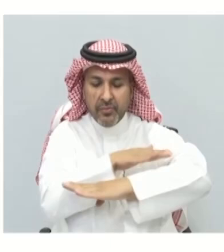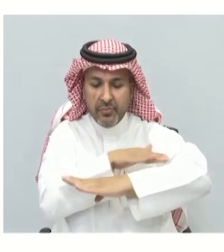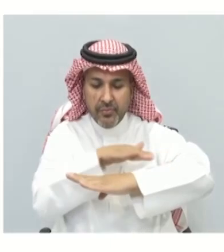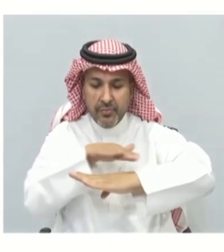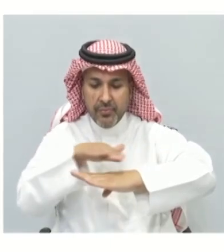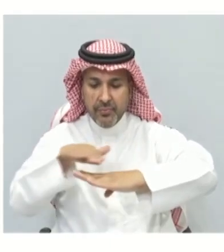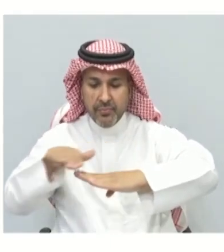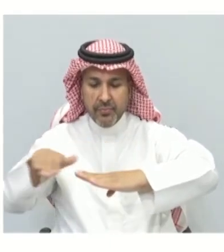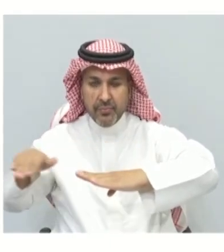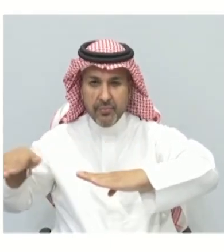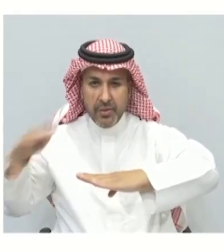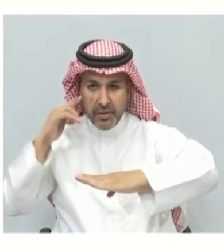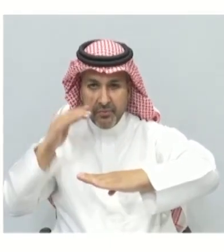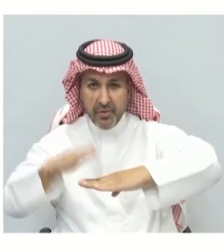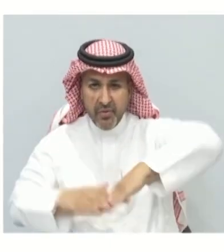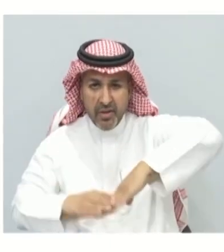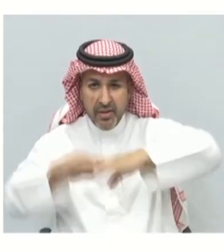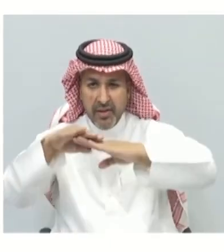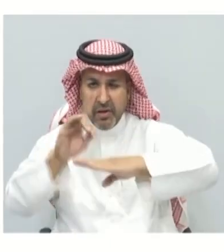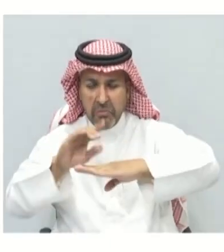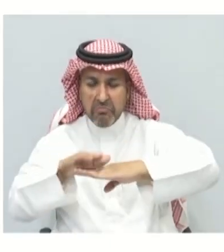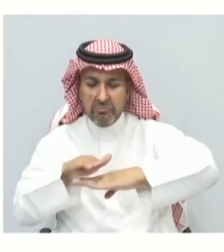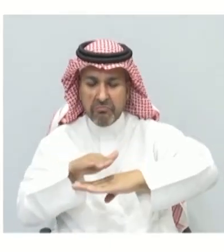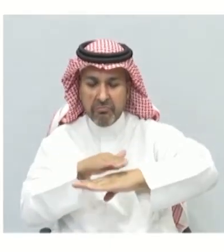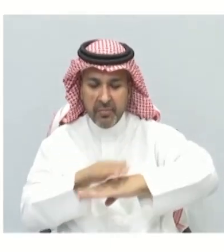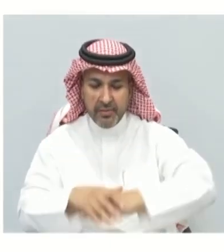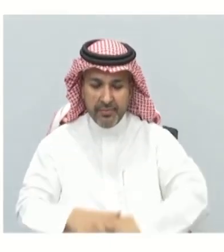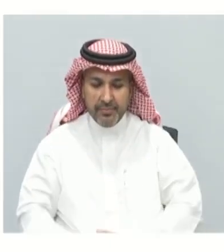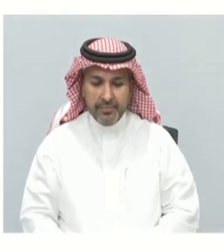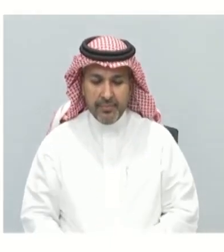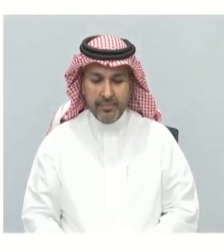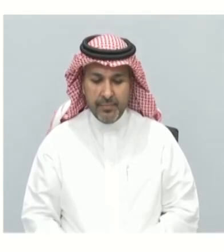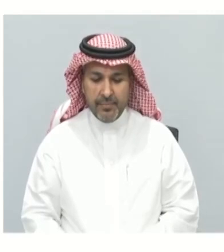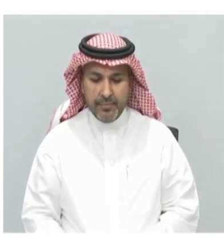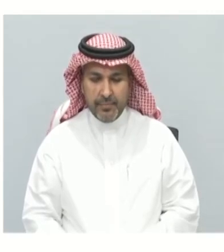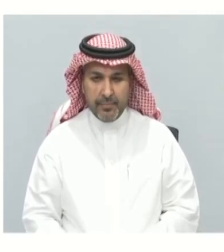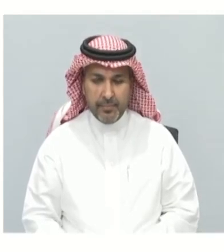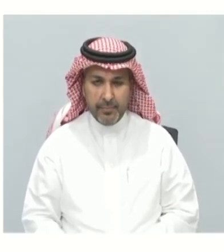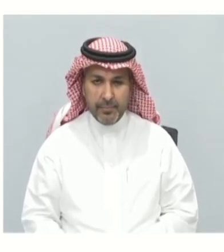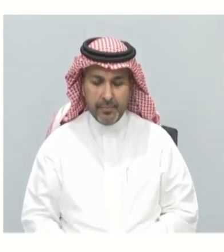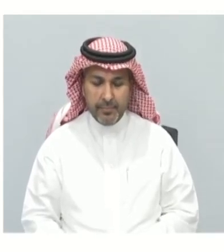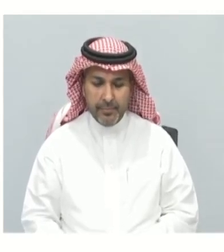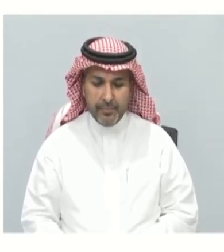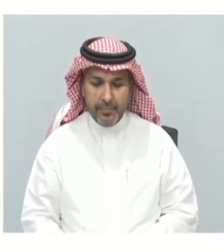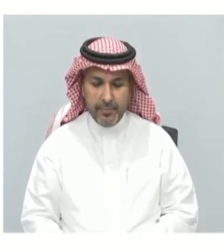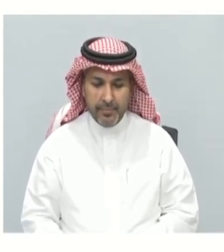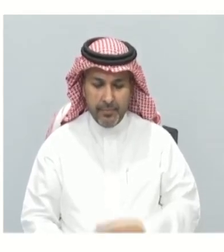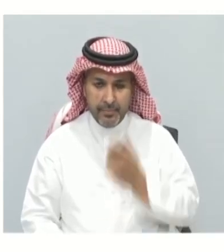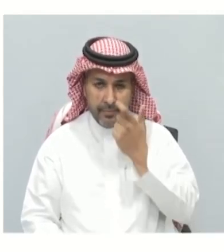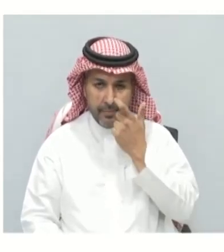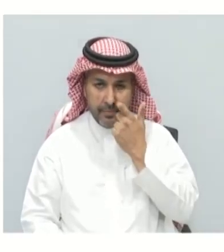مستقيم كما تراه هنا هنا في الرسم يوازي محور السينات بينما الحركه الثانيه في الحاله الثانيه